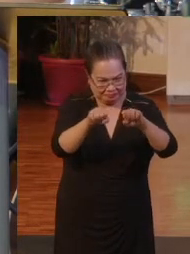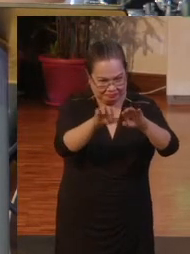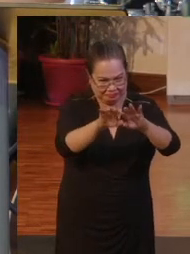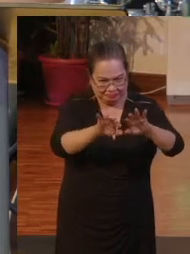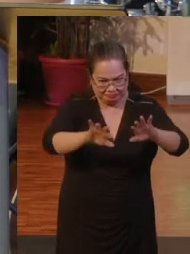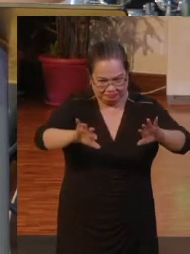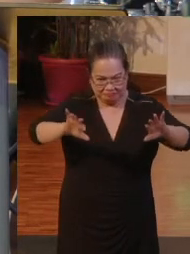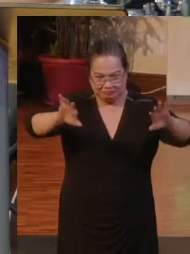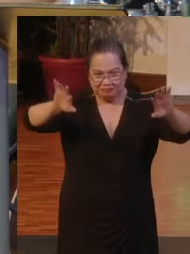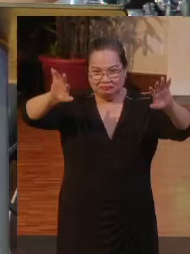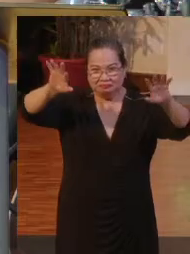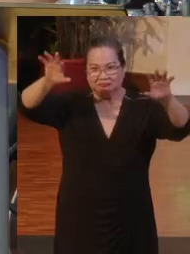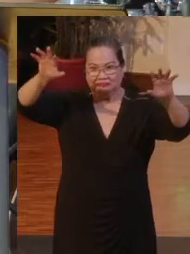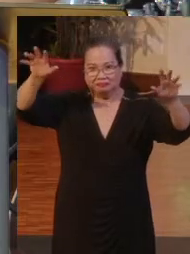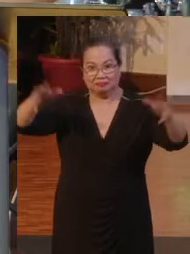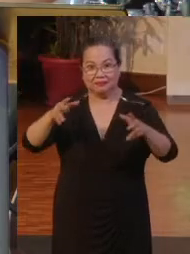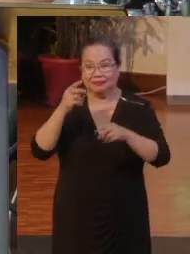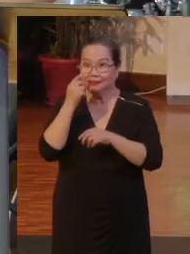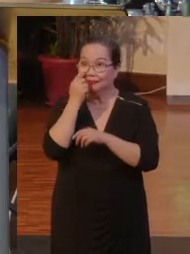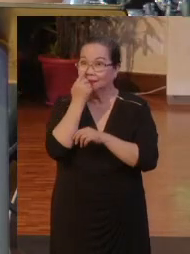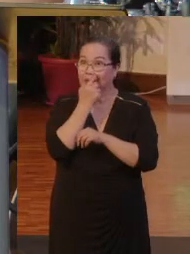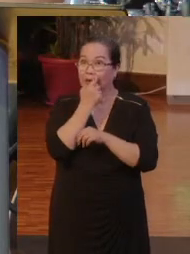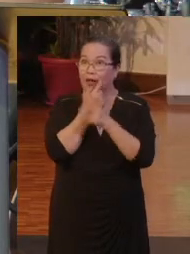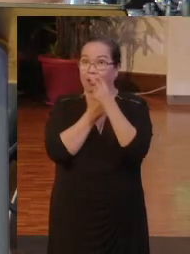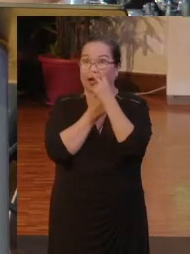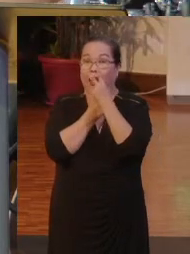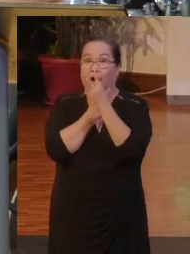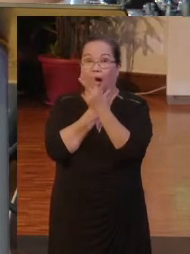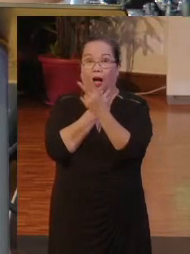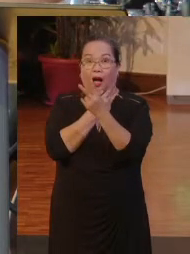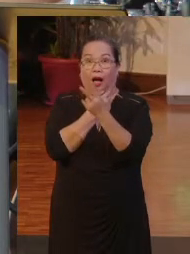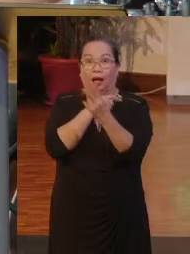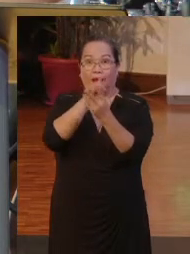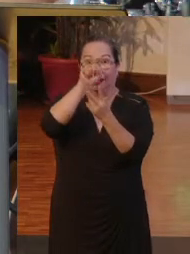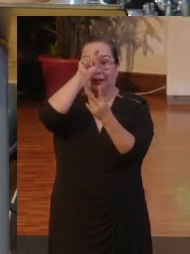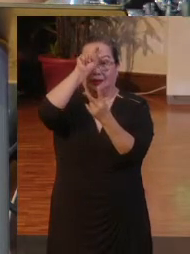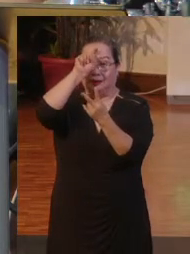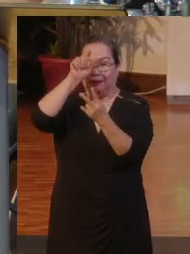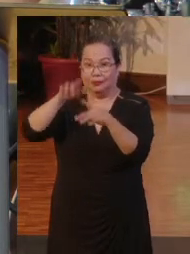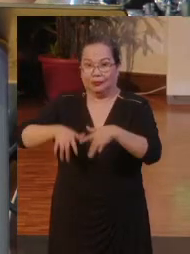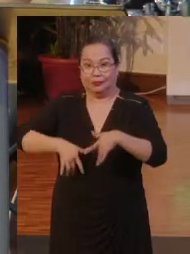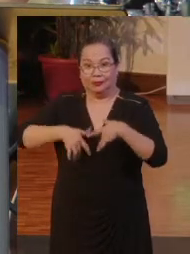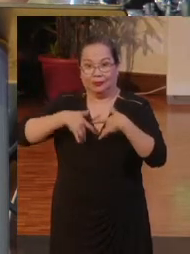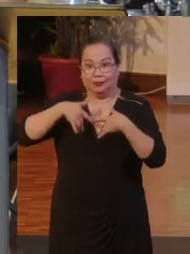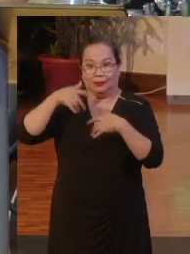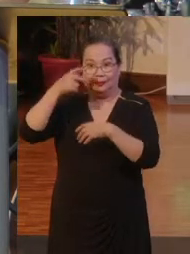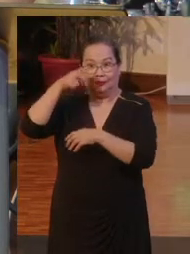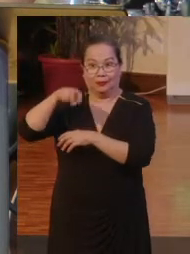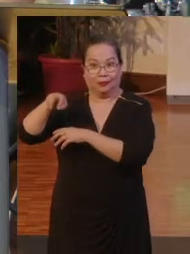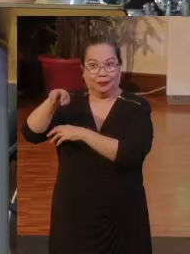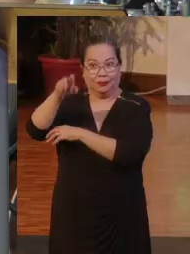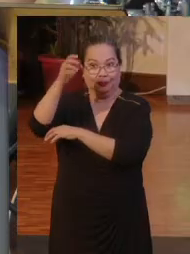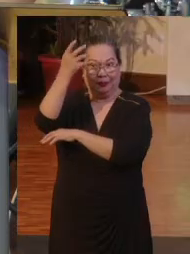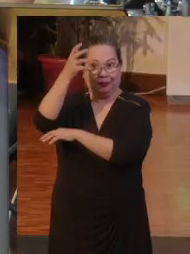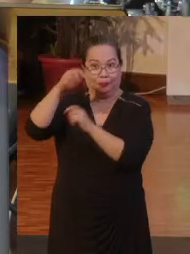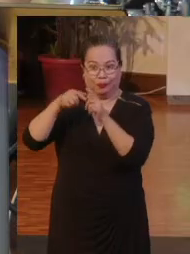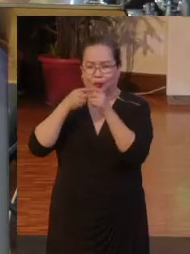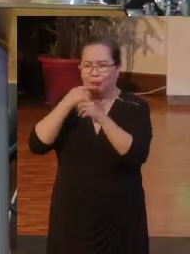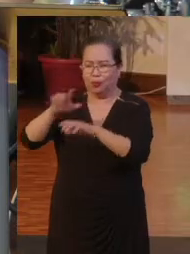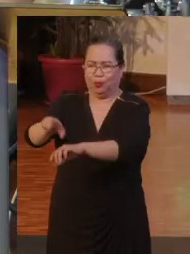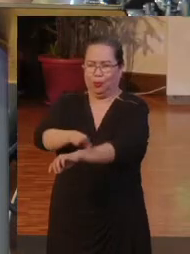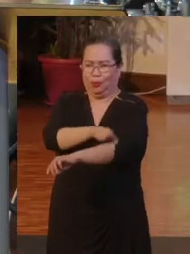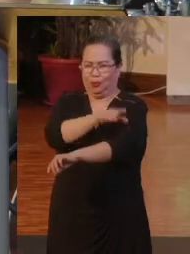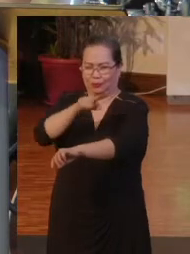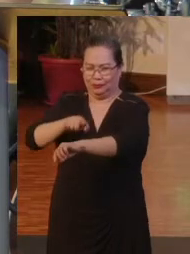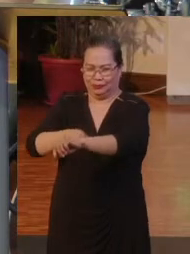and cover them. And your eyes saw what I did in Egypt, and you lived in the wilderness a long time."